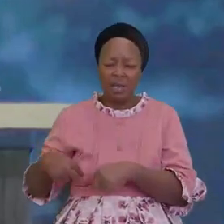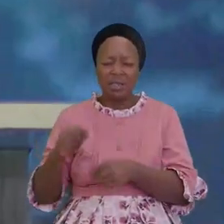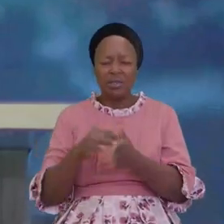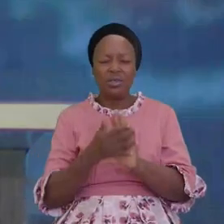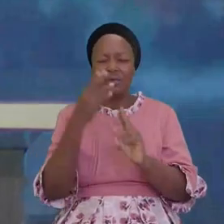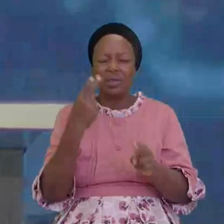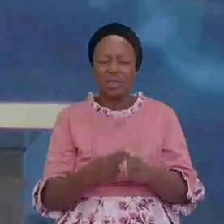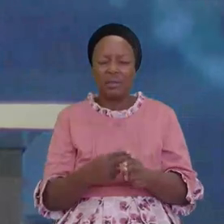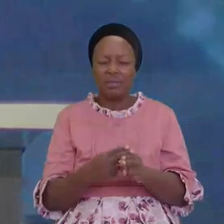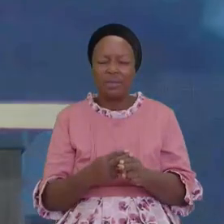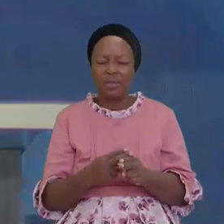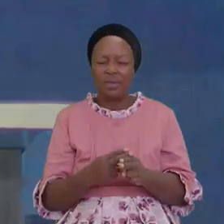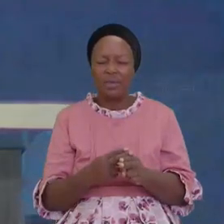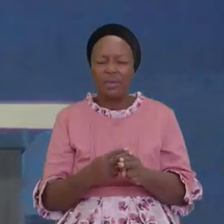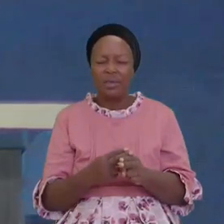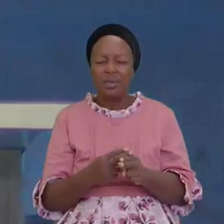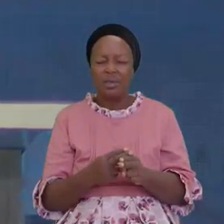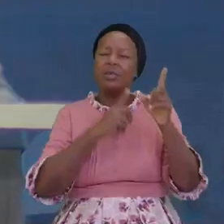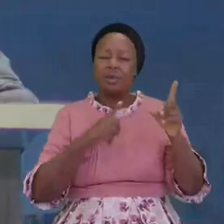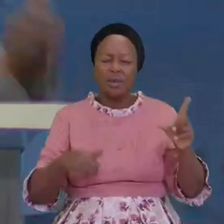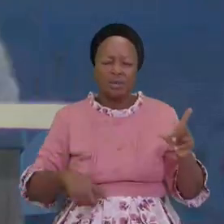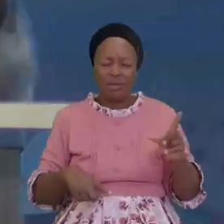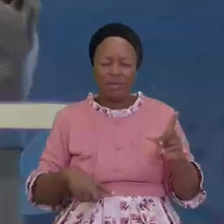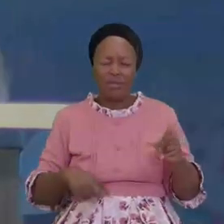Confirme ce salut dans chaque cœur.